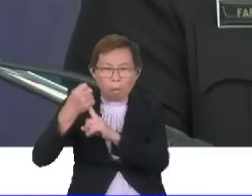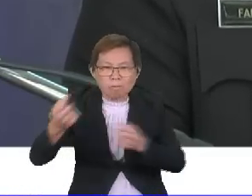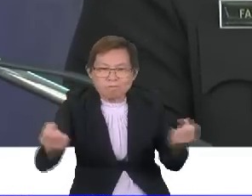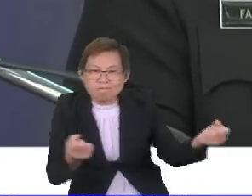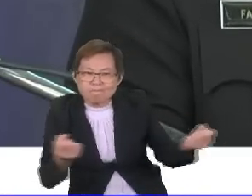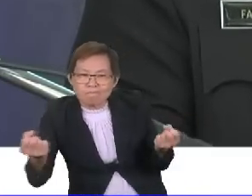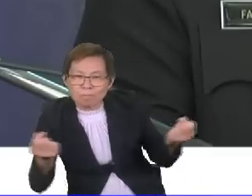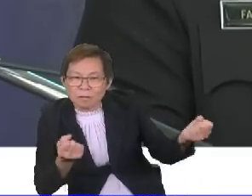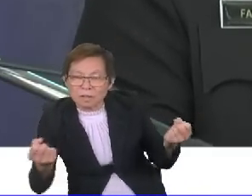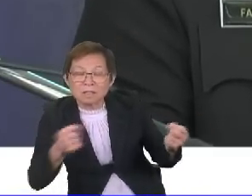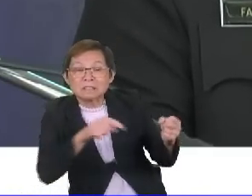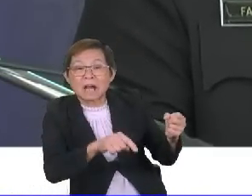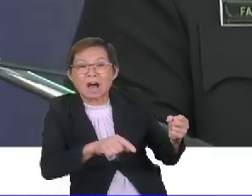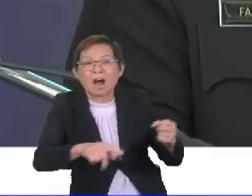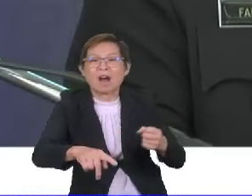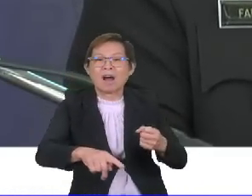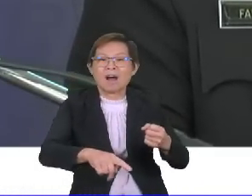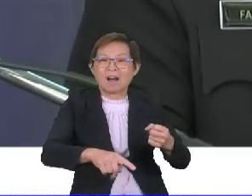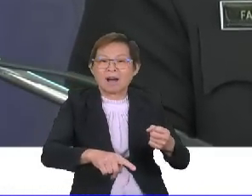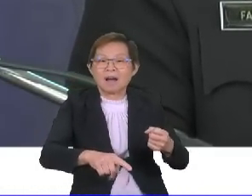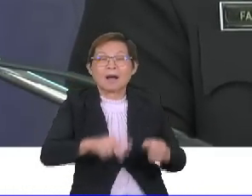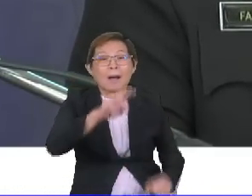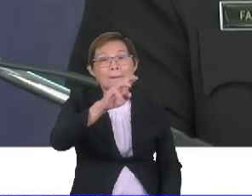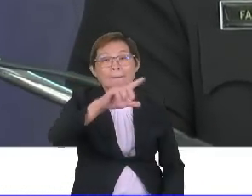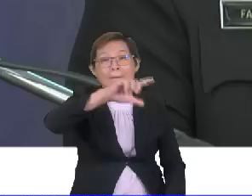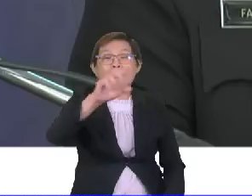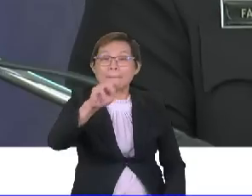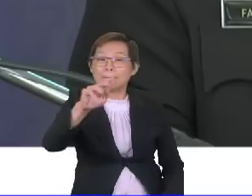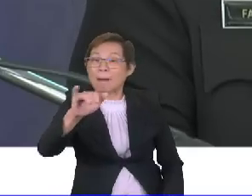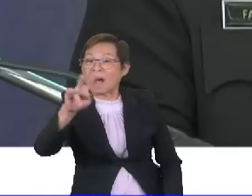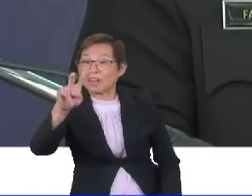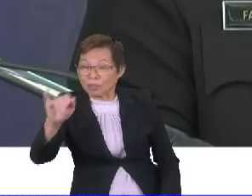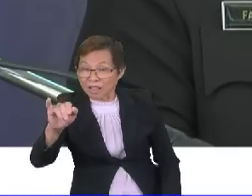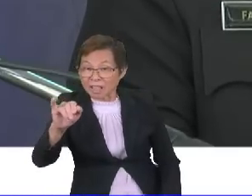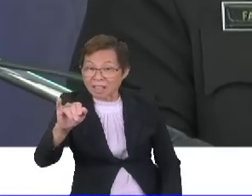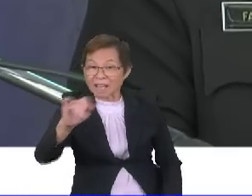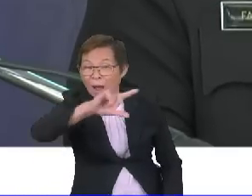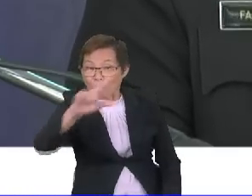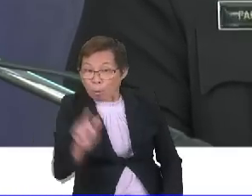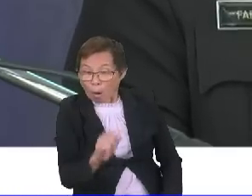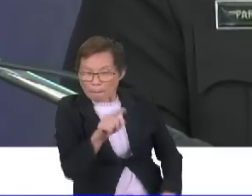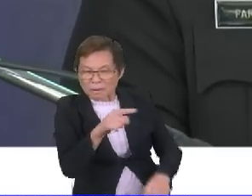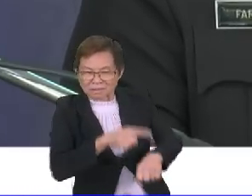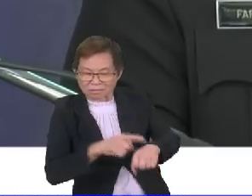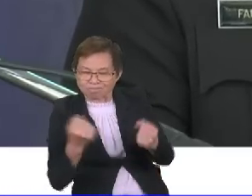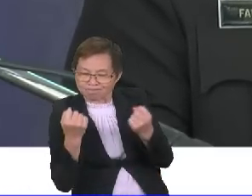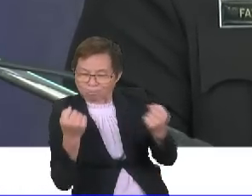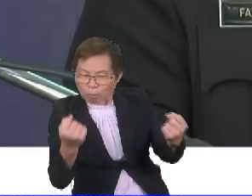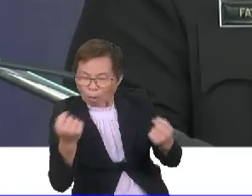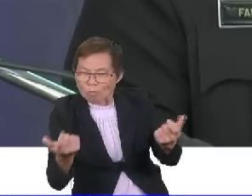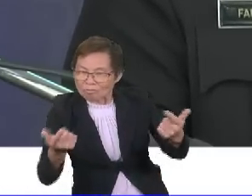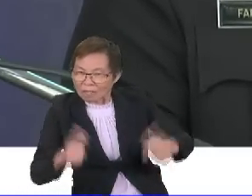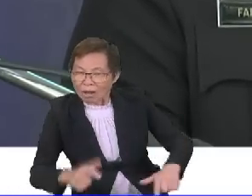kendaraan jenis kedua mairi yang dipercayai digunakan semasa kejadian